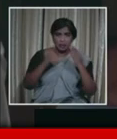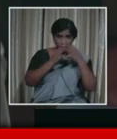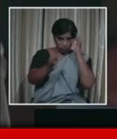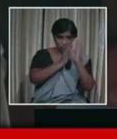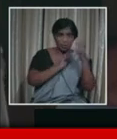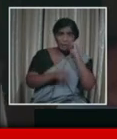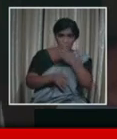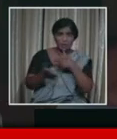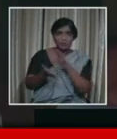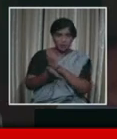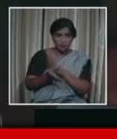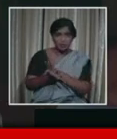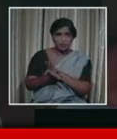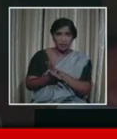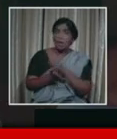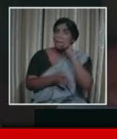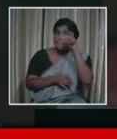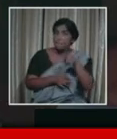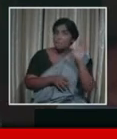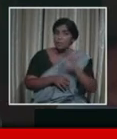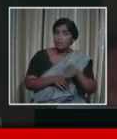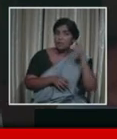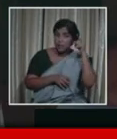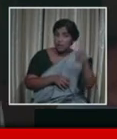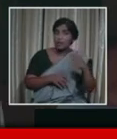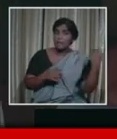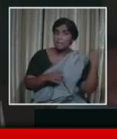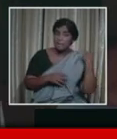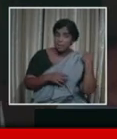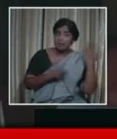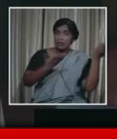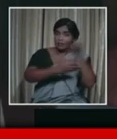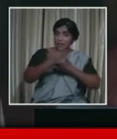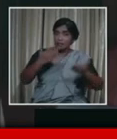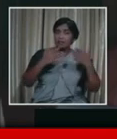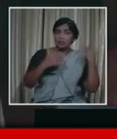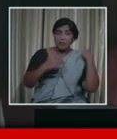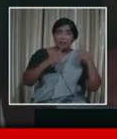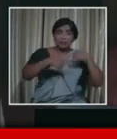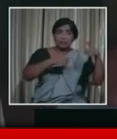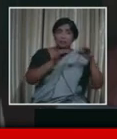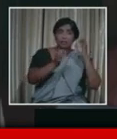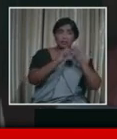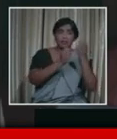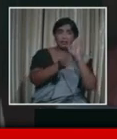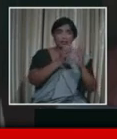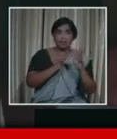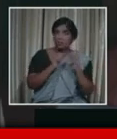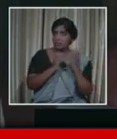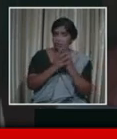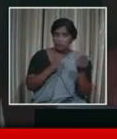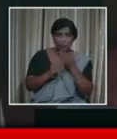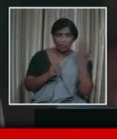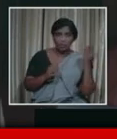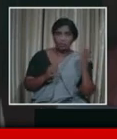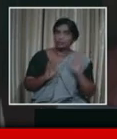එක මිනිස්සුන්ගේ නෙමෙයි උන්ගේ සහෝදරයන්ගේ උන්ගේ මේකෙන් පුළුවන් ද මේ ප්‍රශ්නේ විසඳන්න නේද අපේ ප්‍රශ්නේ